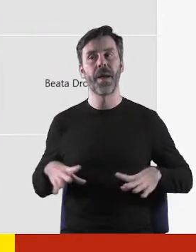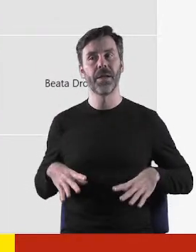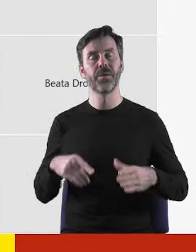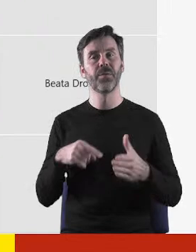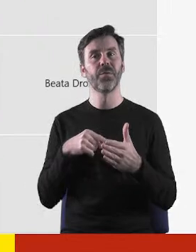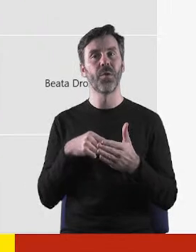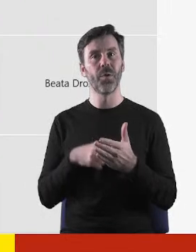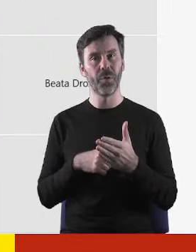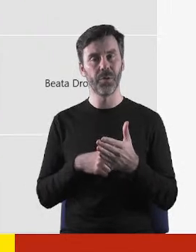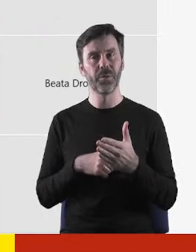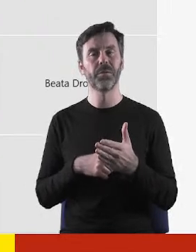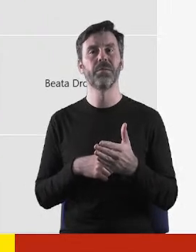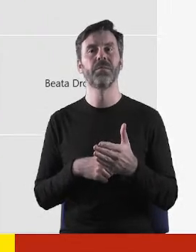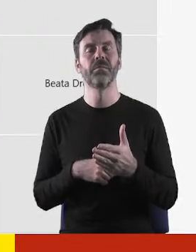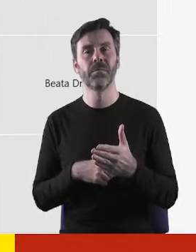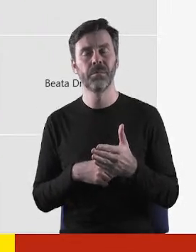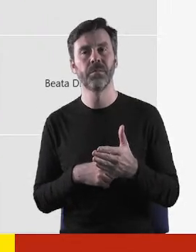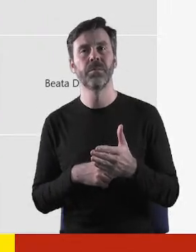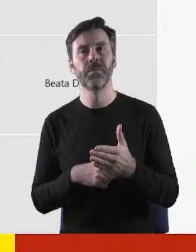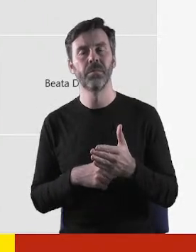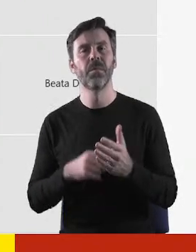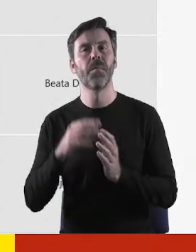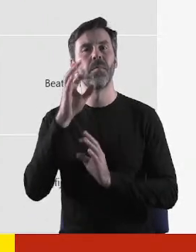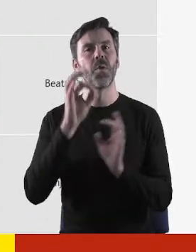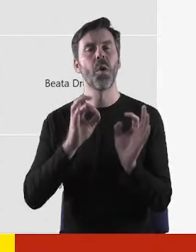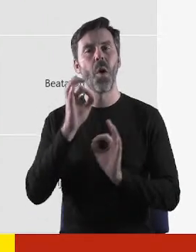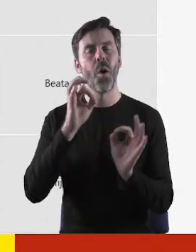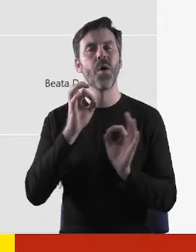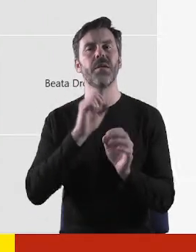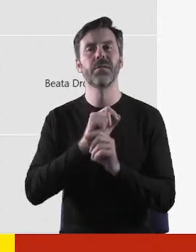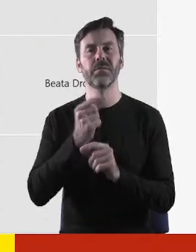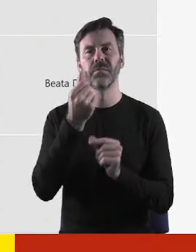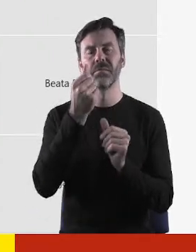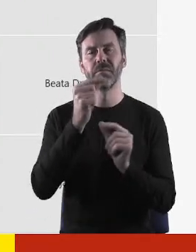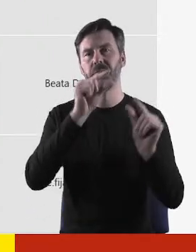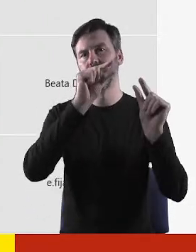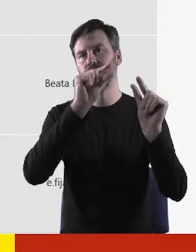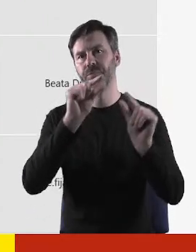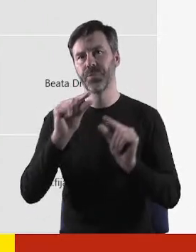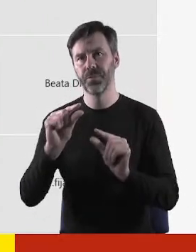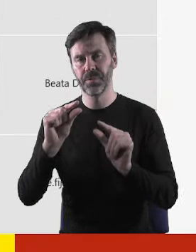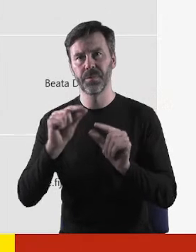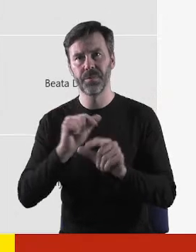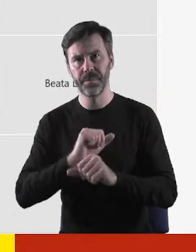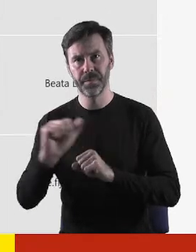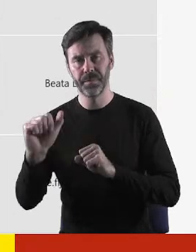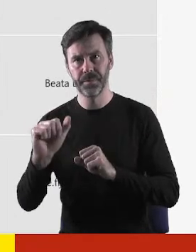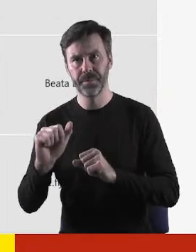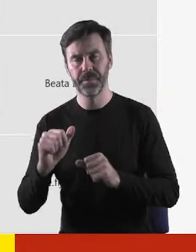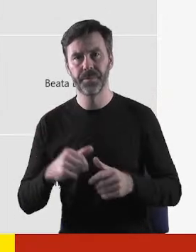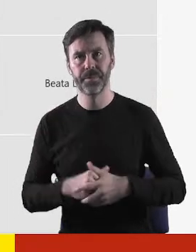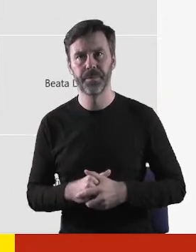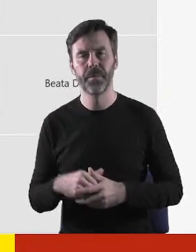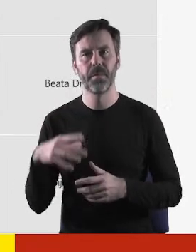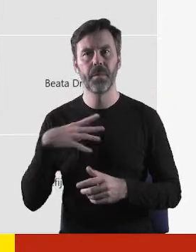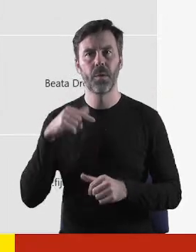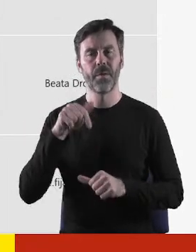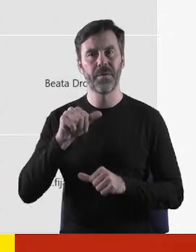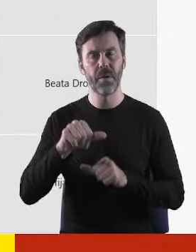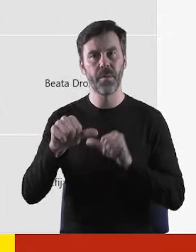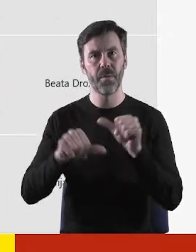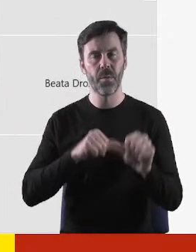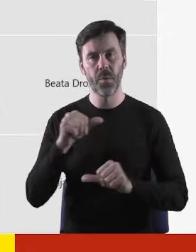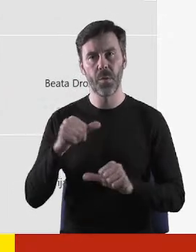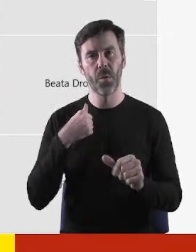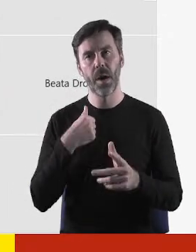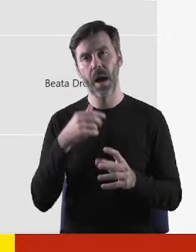związane z obniżką stóp procentowych, którą mamy, czyli niskimi stopami procentowymi, którymi mieliśmy do czynienia w roku bieżącym. My